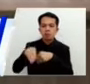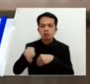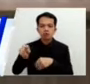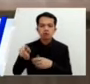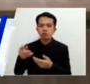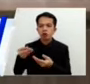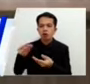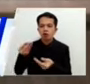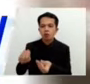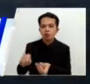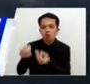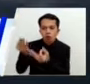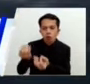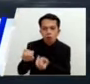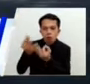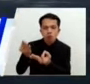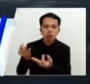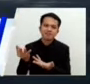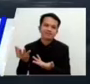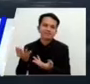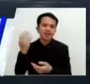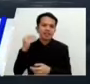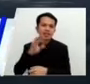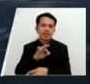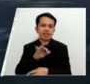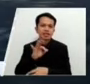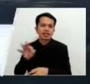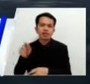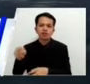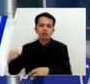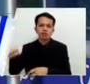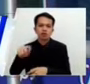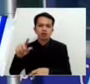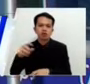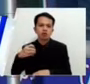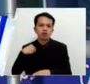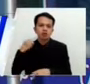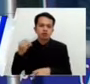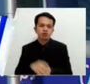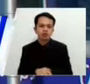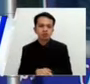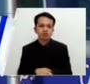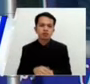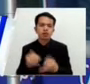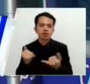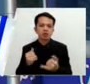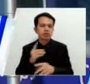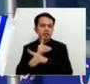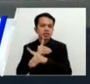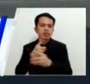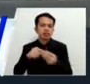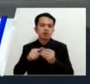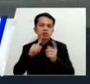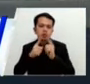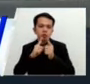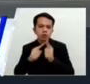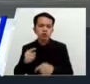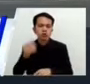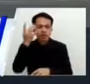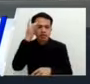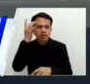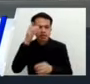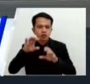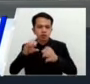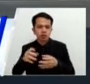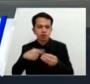in 1999. Ang PNP dinepensahan ang pakikipag-usap ng intelligence group chief sa isang taong